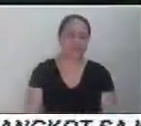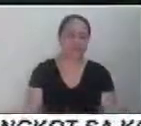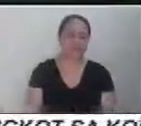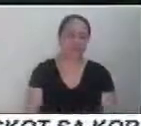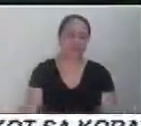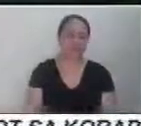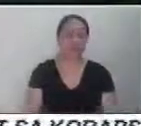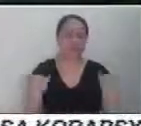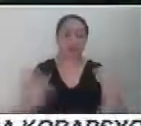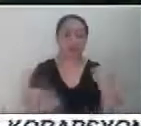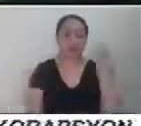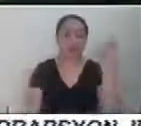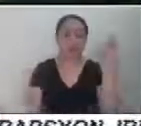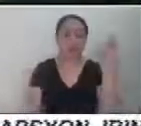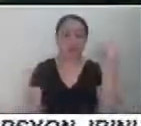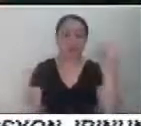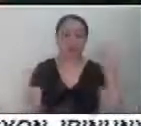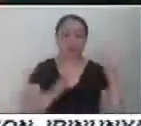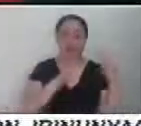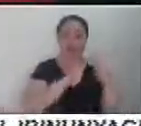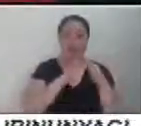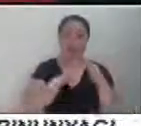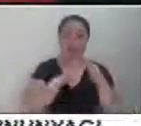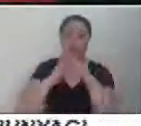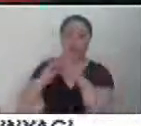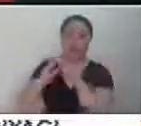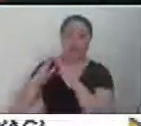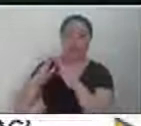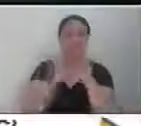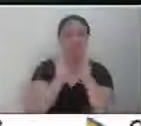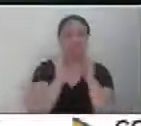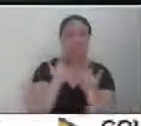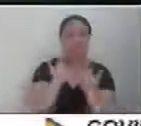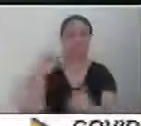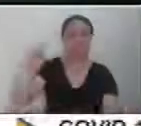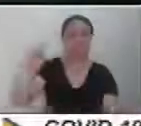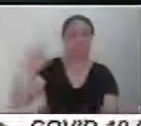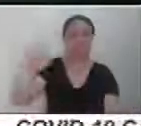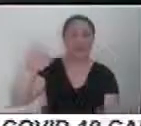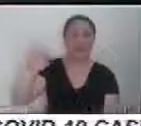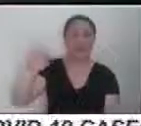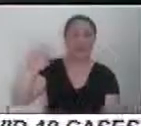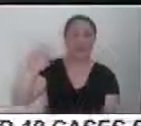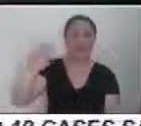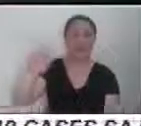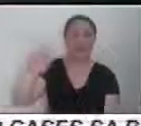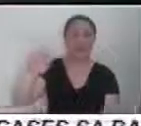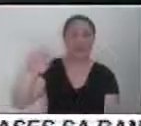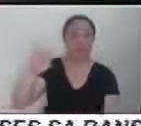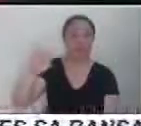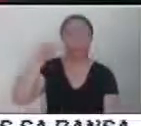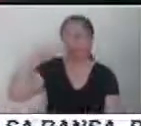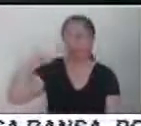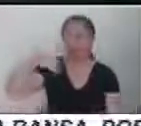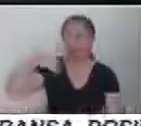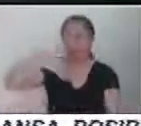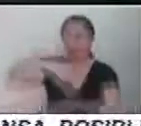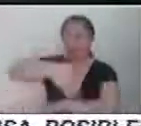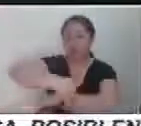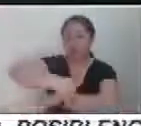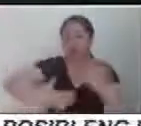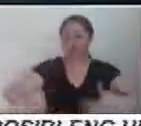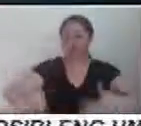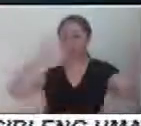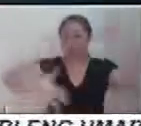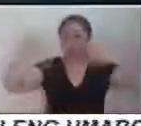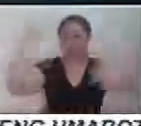talaga sa Luis Conte, pero walang ento doon kahit sana. Mahal ka, walang napahamak sa amin. Ganun